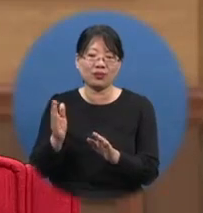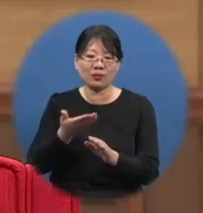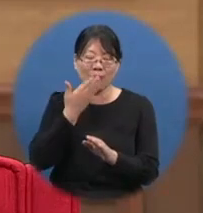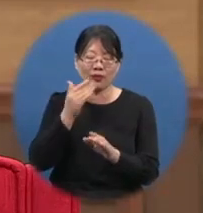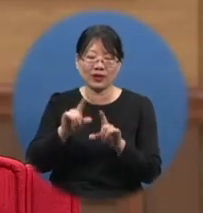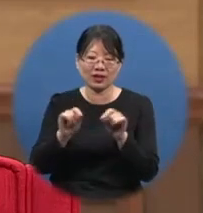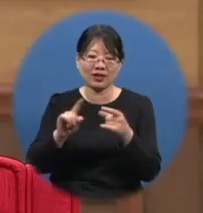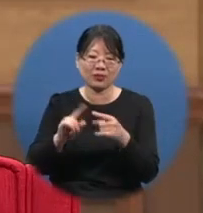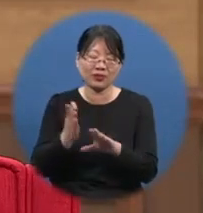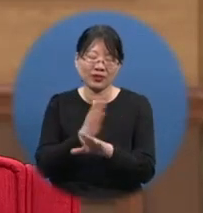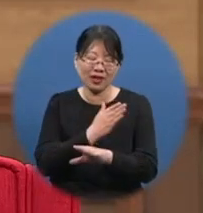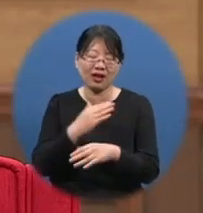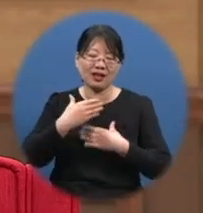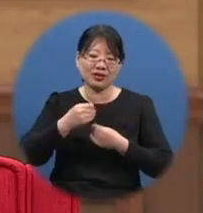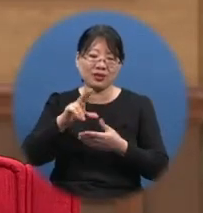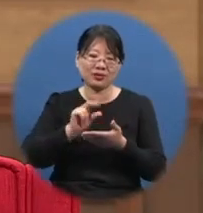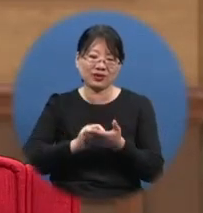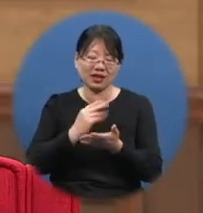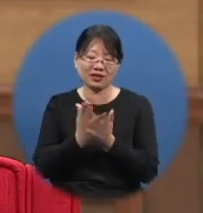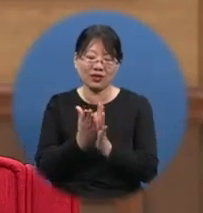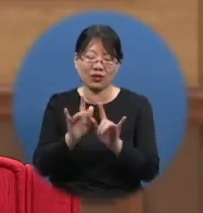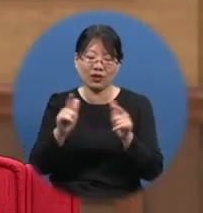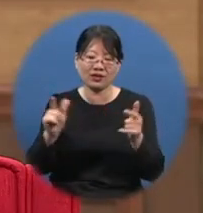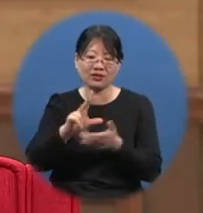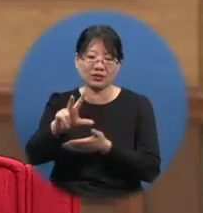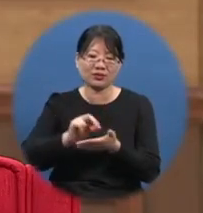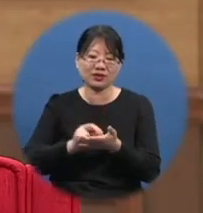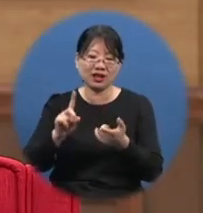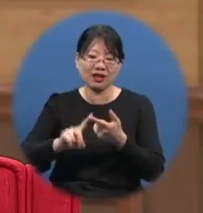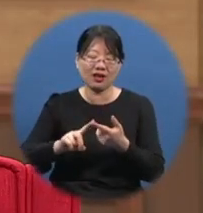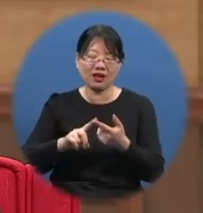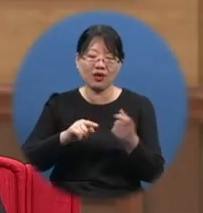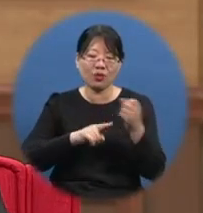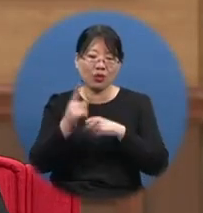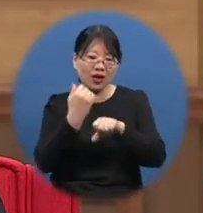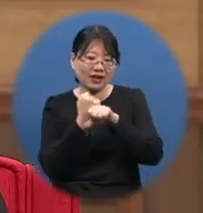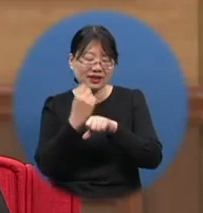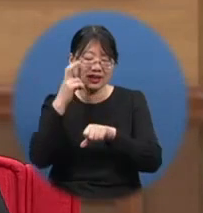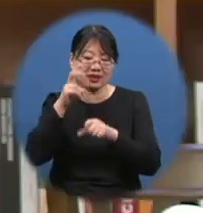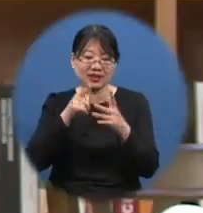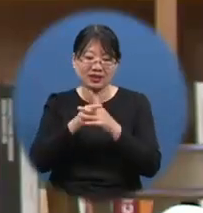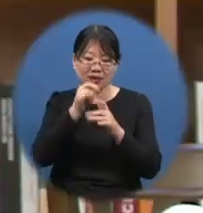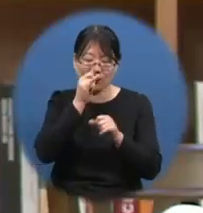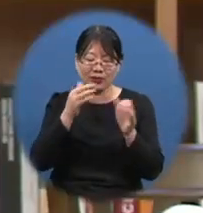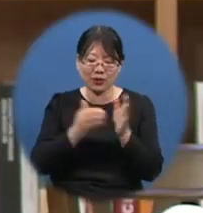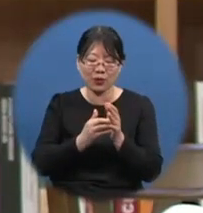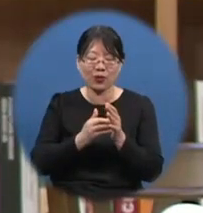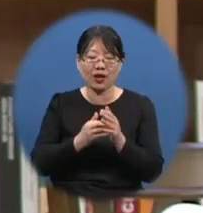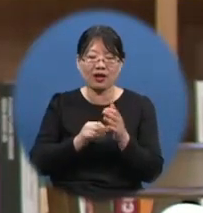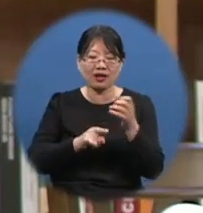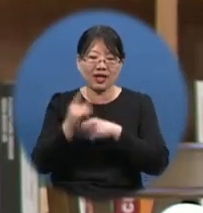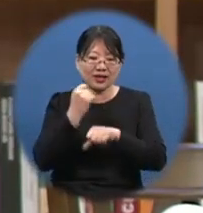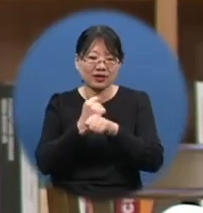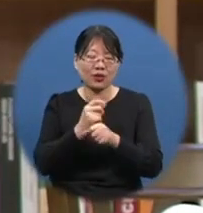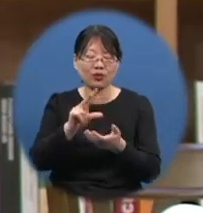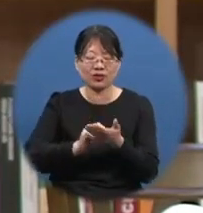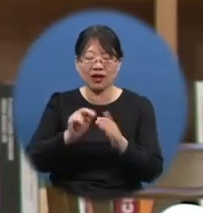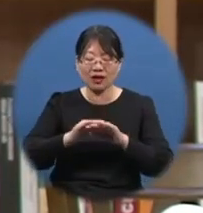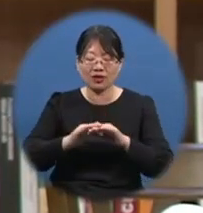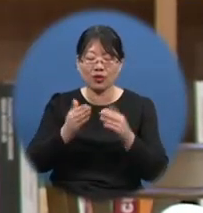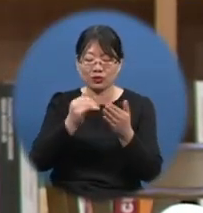먹는 음식의 안전한 문제 등등 예. 모든 그런 문제를 과학적으로 예측을 하고 과학적으로 문제 해결을